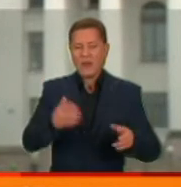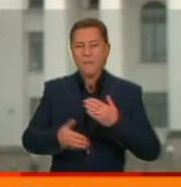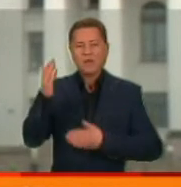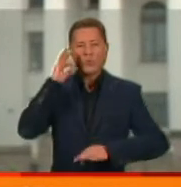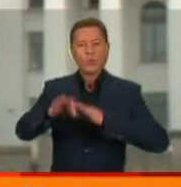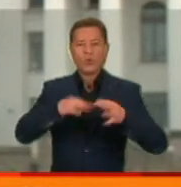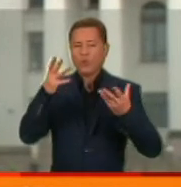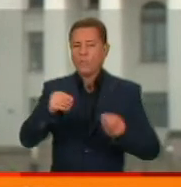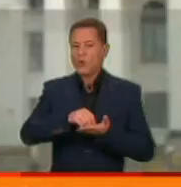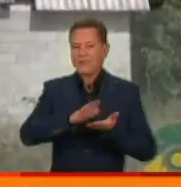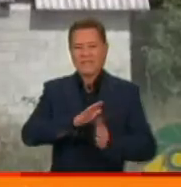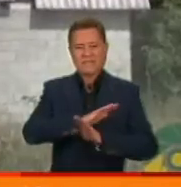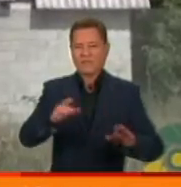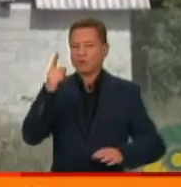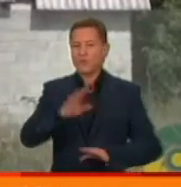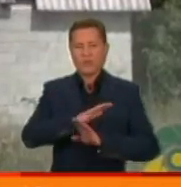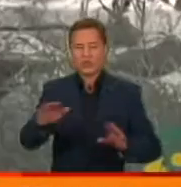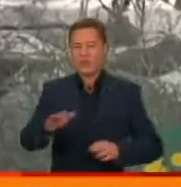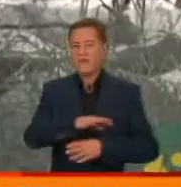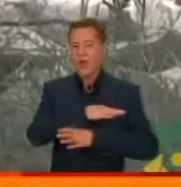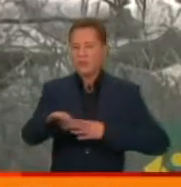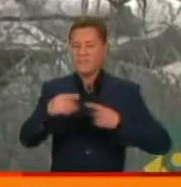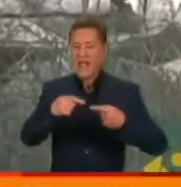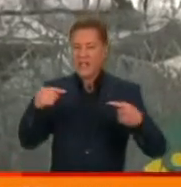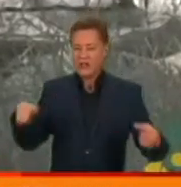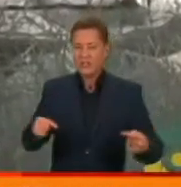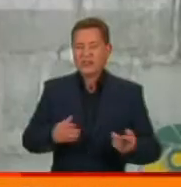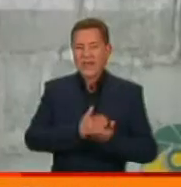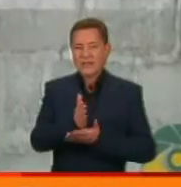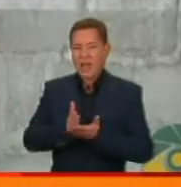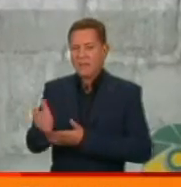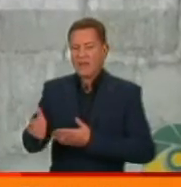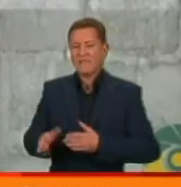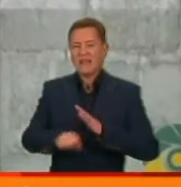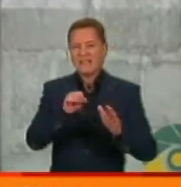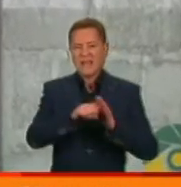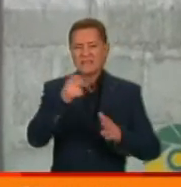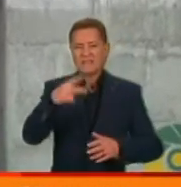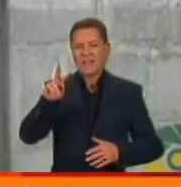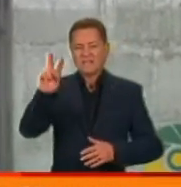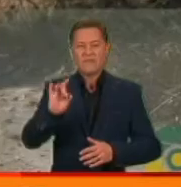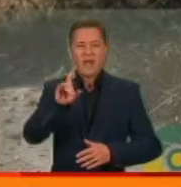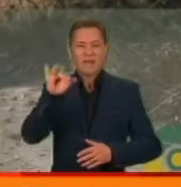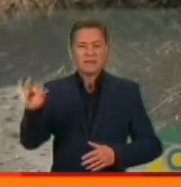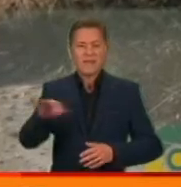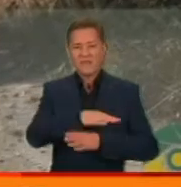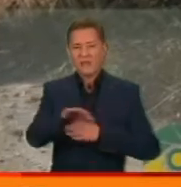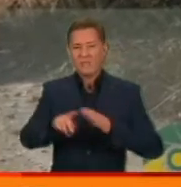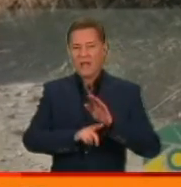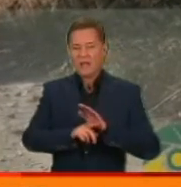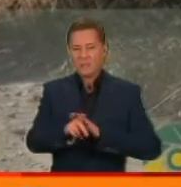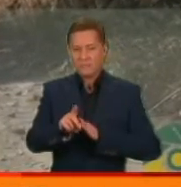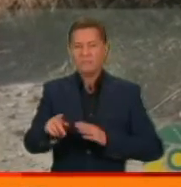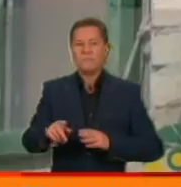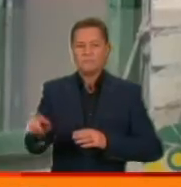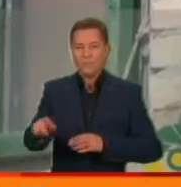зафіксовано жодного обстрілу. У той самий час, як на інших напрямках, терористи 22 рази відкривали вогонь по українських позиціях.